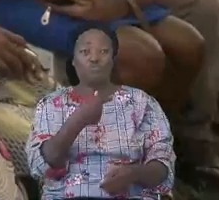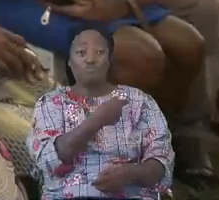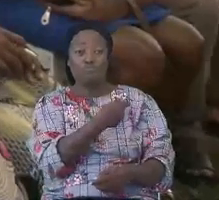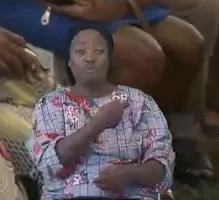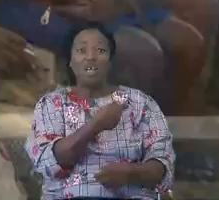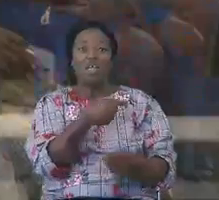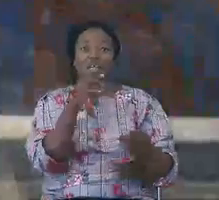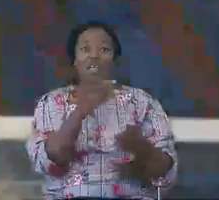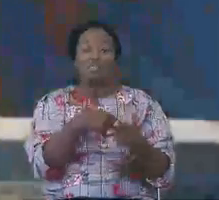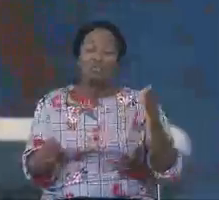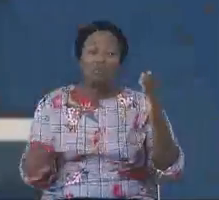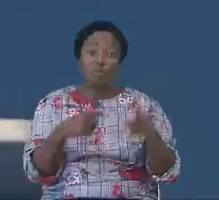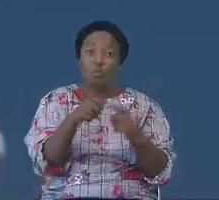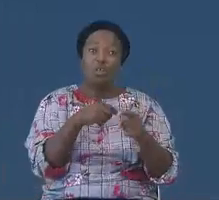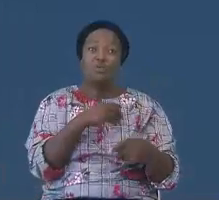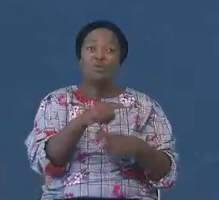Rappelle-toi,